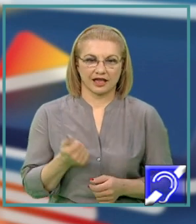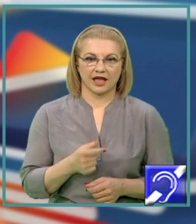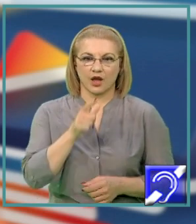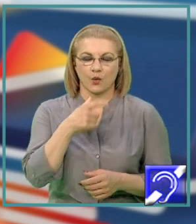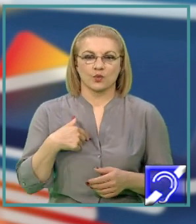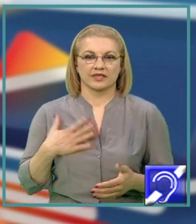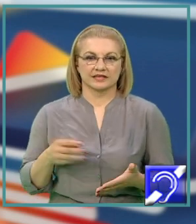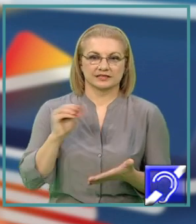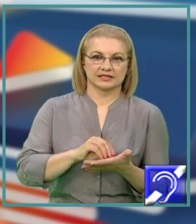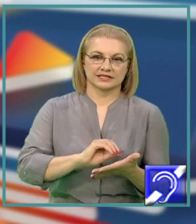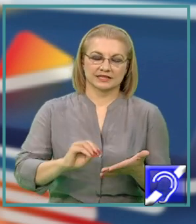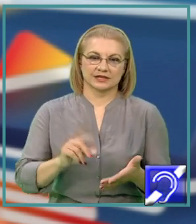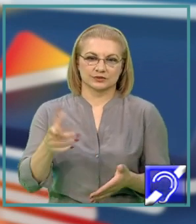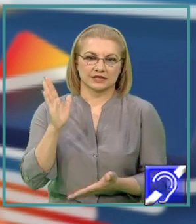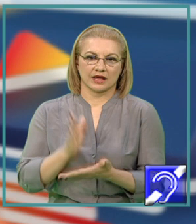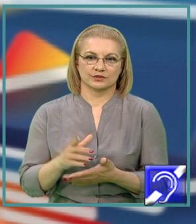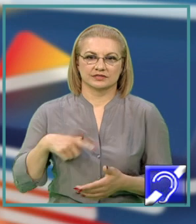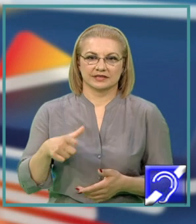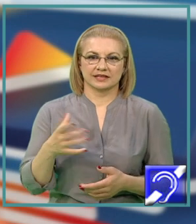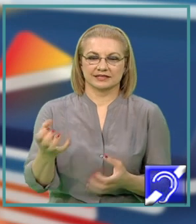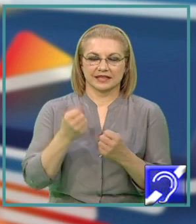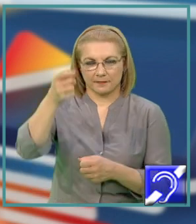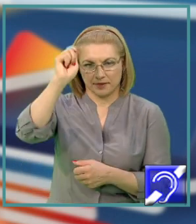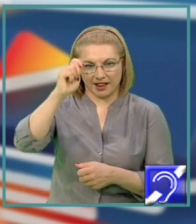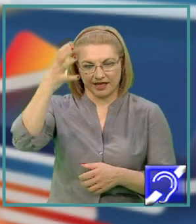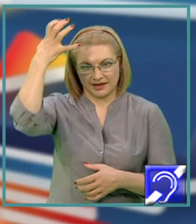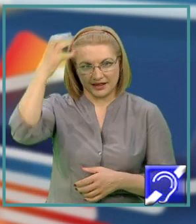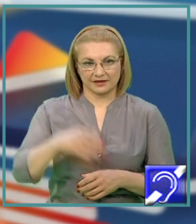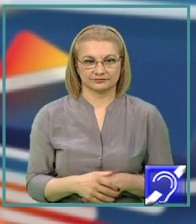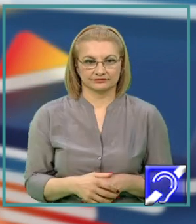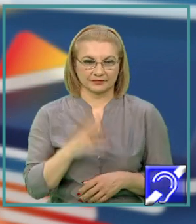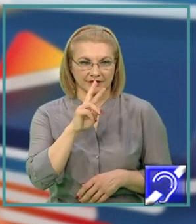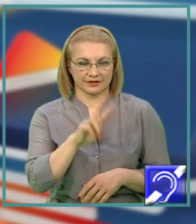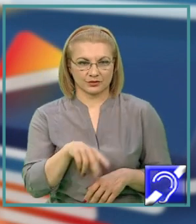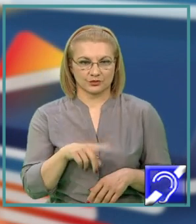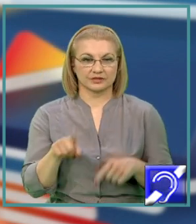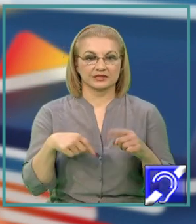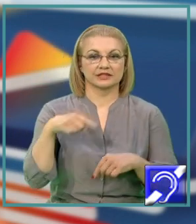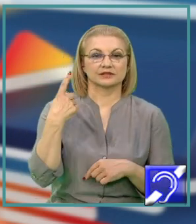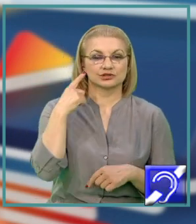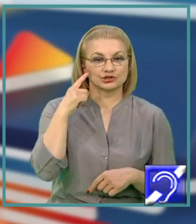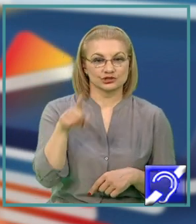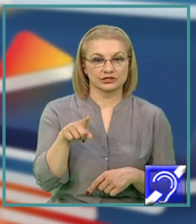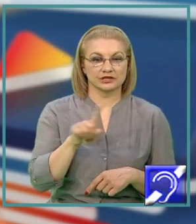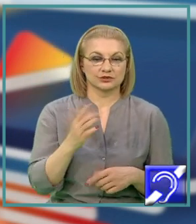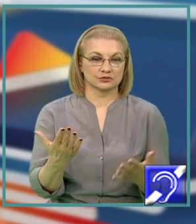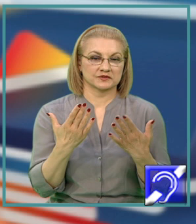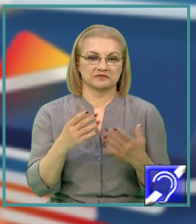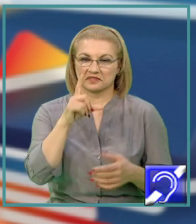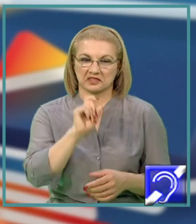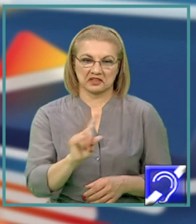să scriu că te-ai hotărât să-ți iei pălărie? Îl contemplă. Și să știi că nu-ți vine chiar așa de